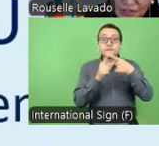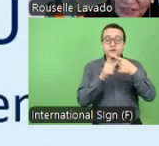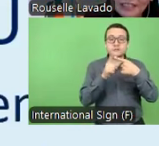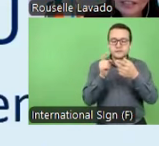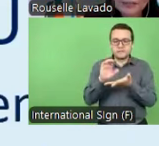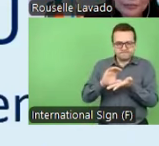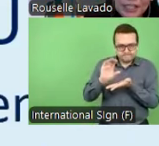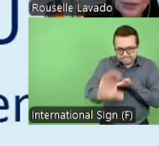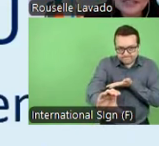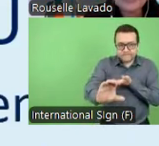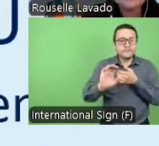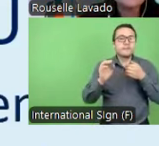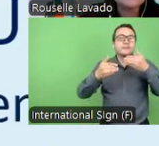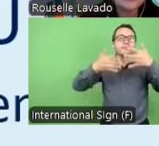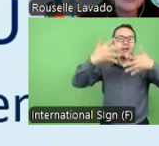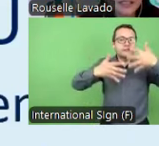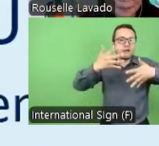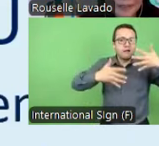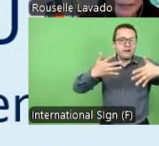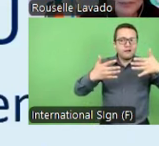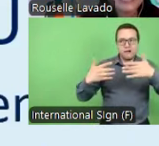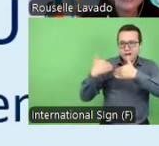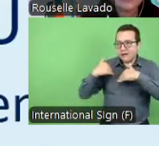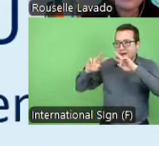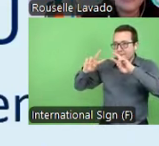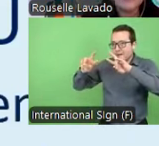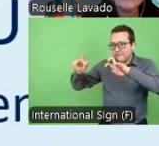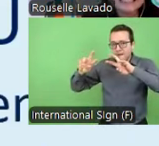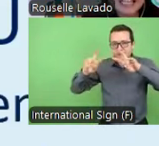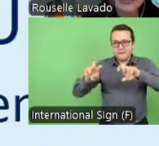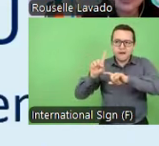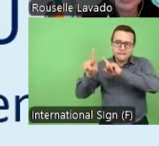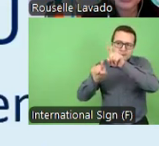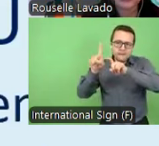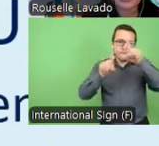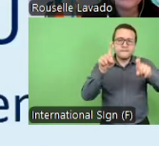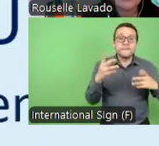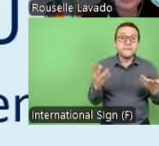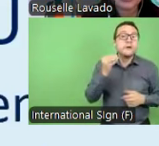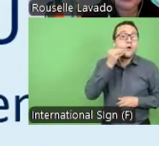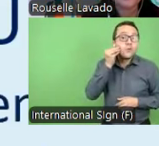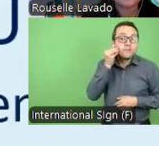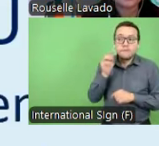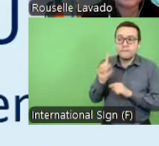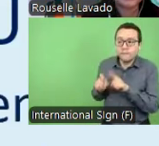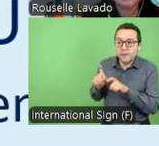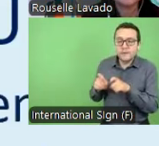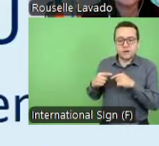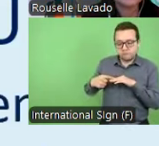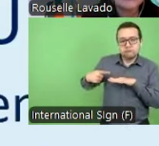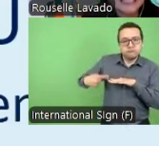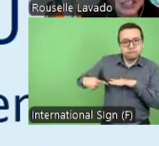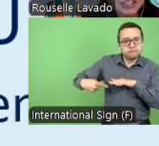intégrée systématique. Ce sont des enquêtes auprès des foyers qui soient fréquentes, représentatives et conçues